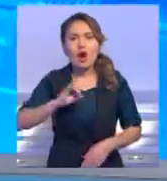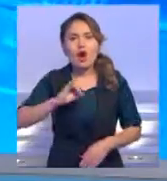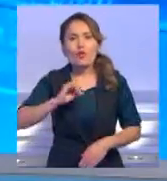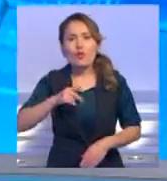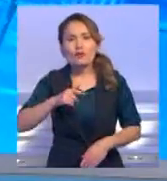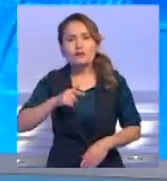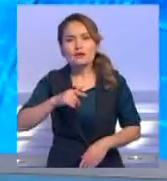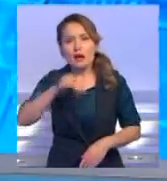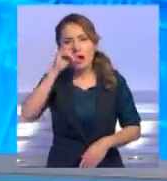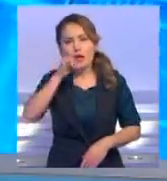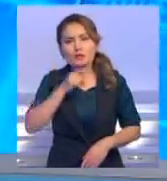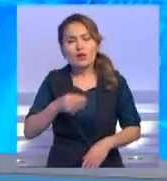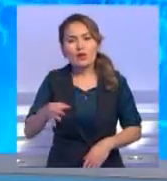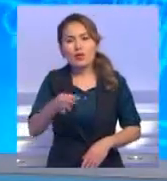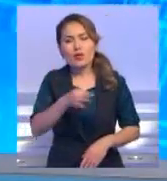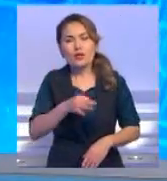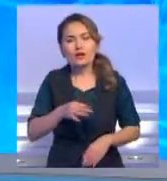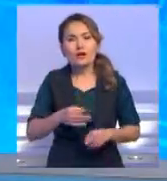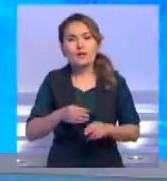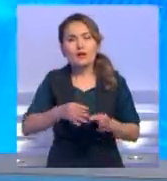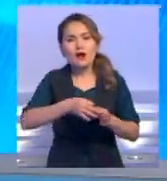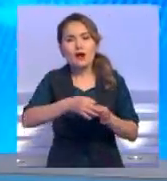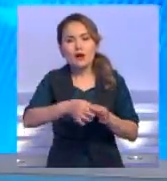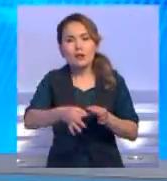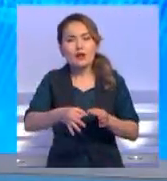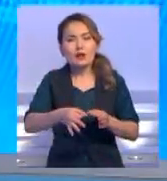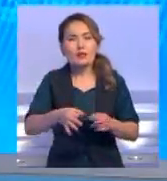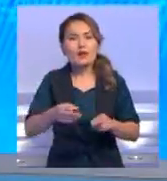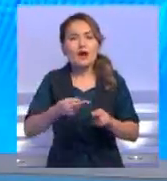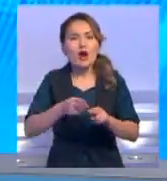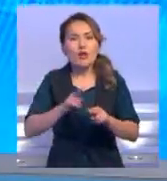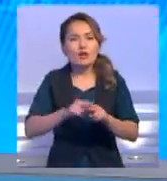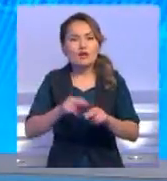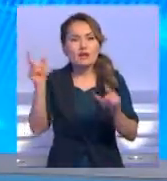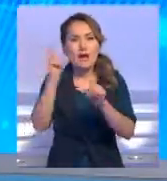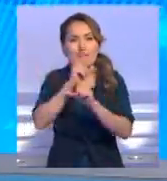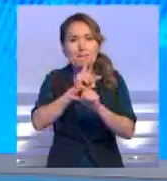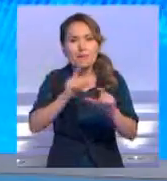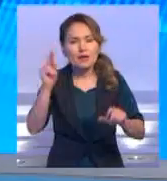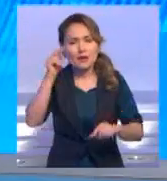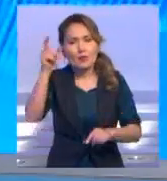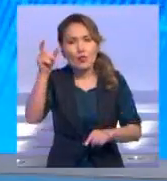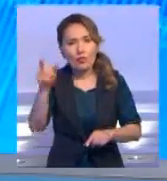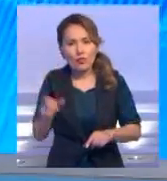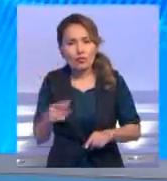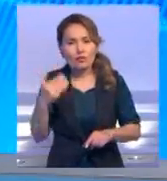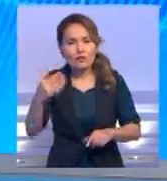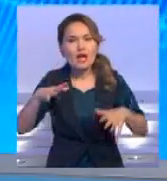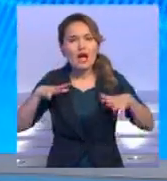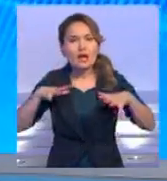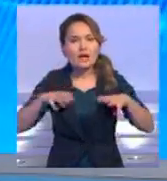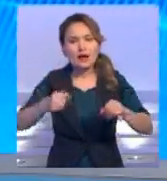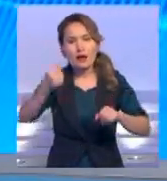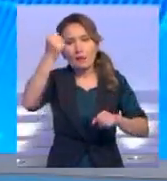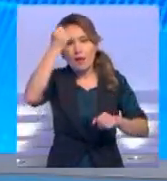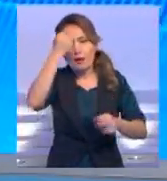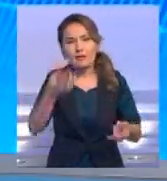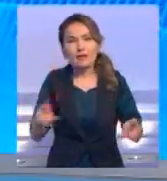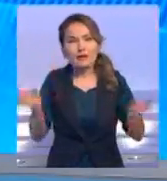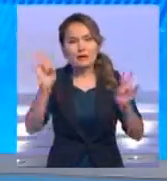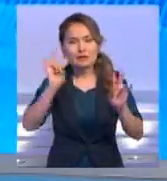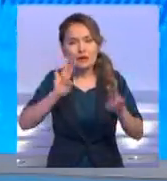Оңтүстік Қазақстан облысы Сарағаш ауданындағы қос бірдей мектеп оқушысының ерлігі жыл өтсе де әлі күнге дейін ауылдастарының